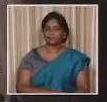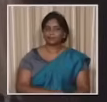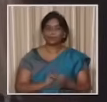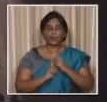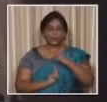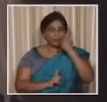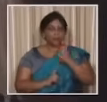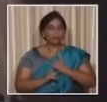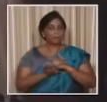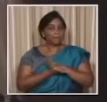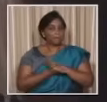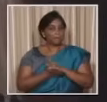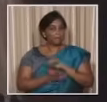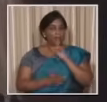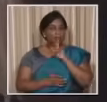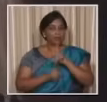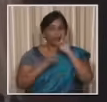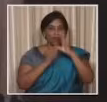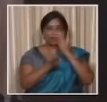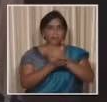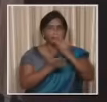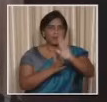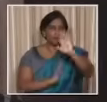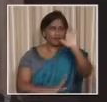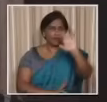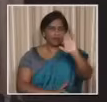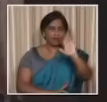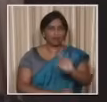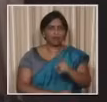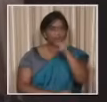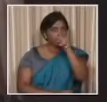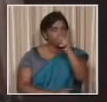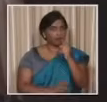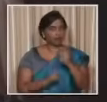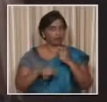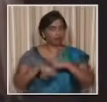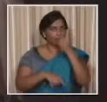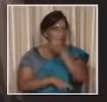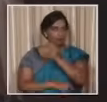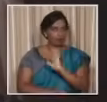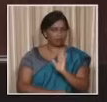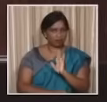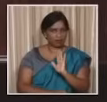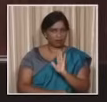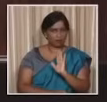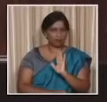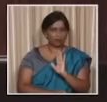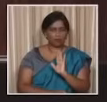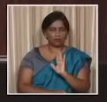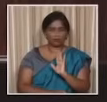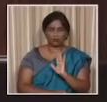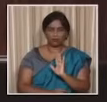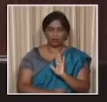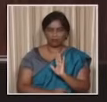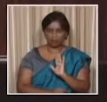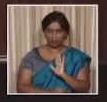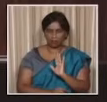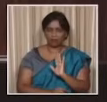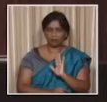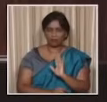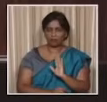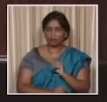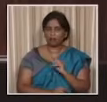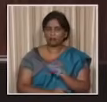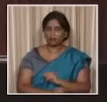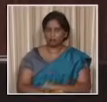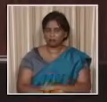පැහැදිලි කිරීමක් කරනකොට මෙහෙම බාධා කරන්න බෑ. ඔබතුමාට ඒකට ඉඩ දෙන්න බෑ. ගරු අන්තතුමලා නිශ්ශබ්ද වෙන්න.